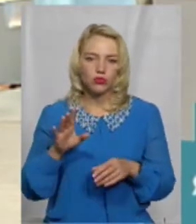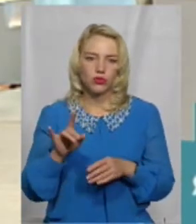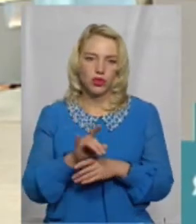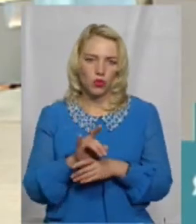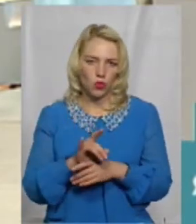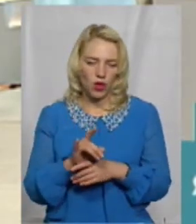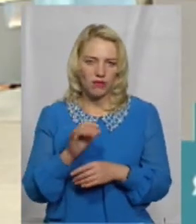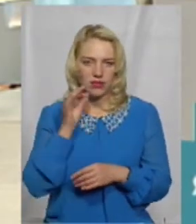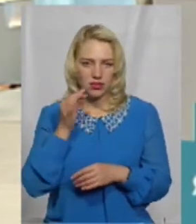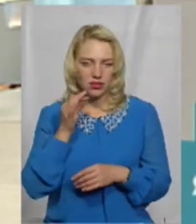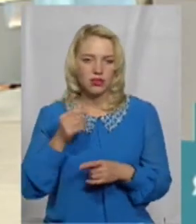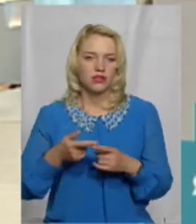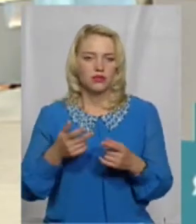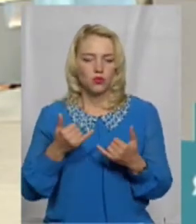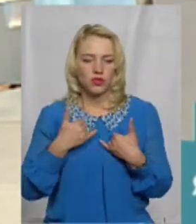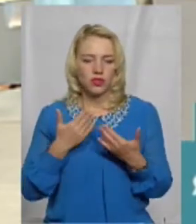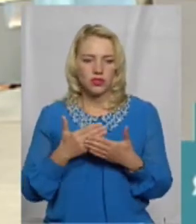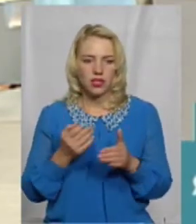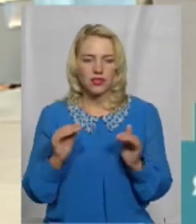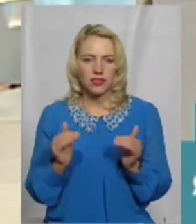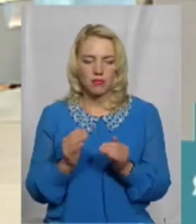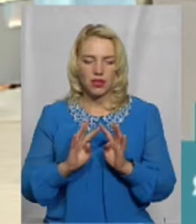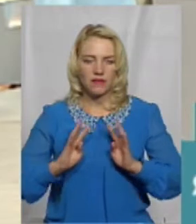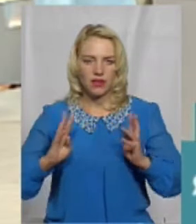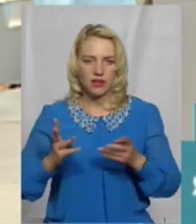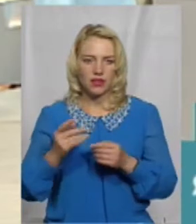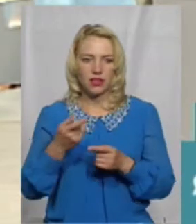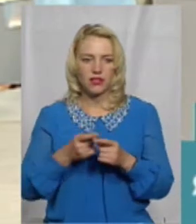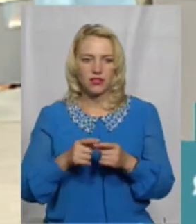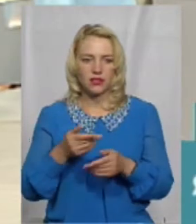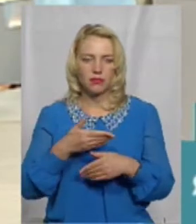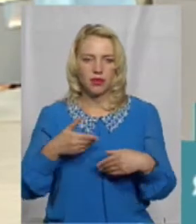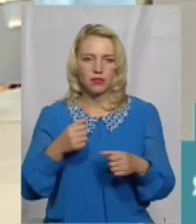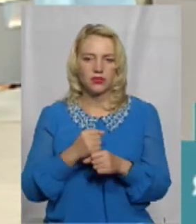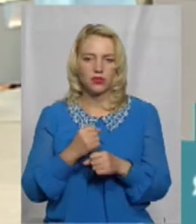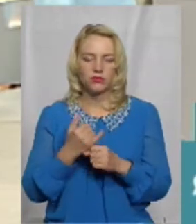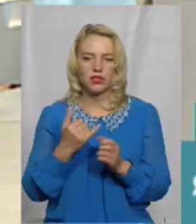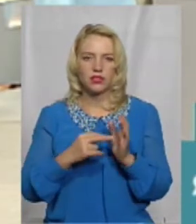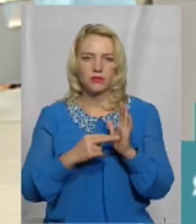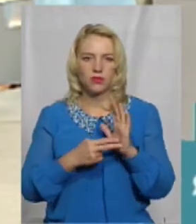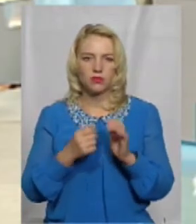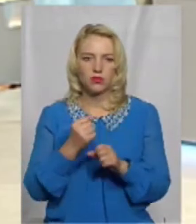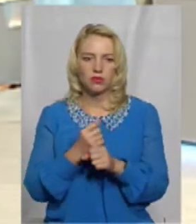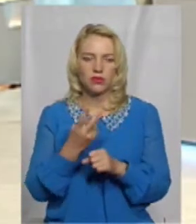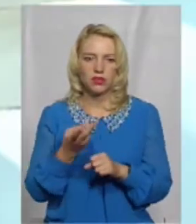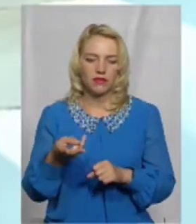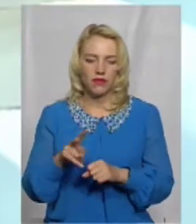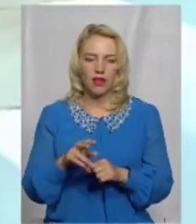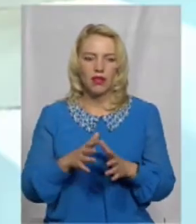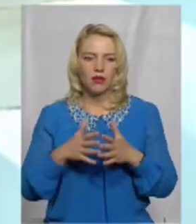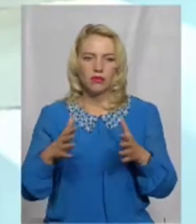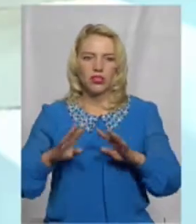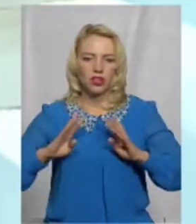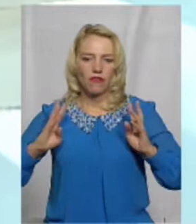лукавити, трошки в нас є замалі вольєри, ми над тим працюємо, зараз плануємо зробити два більших вольєри